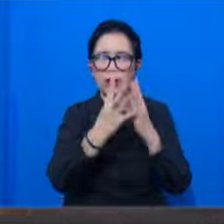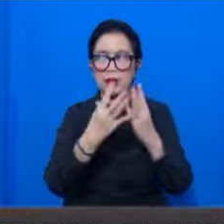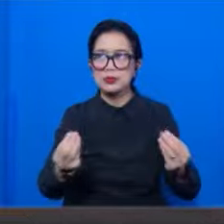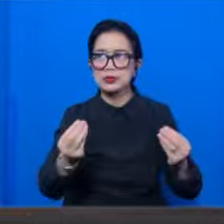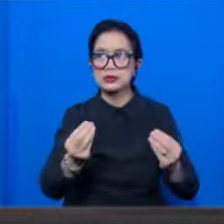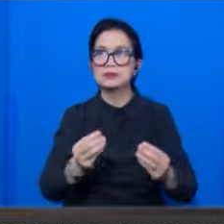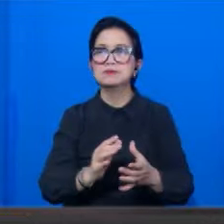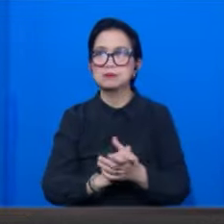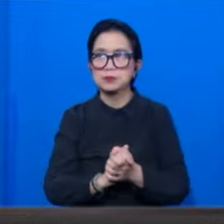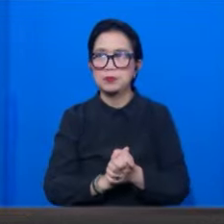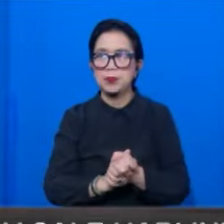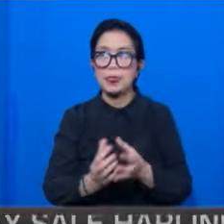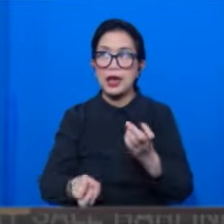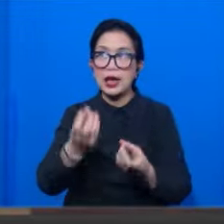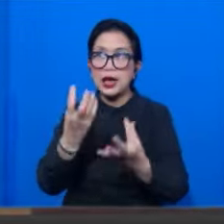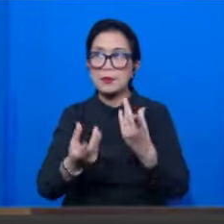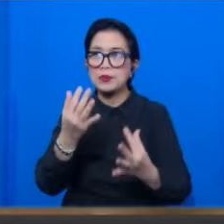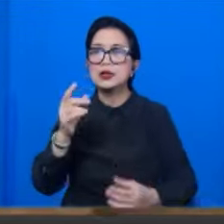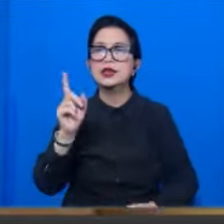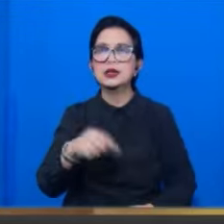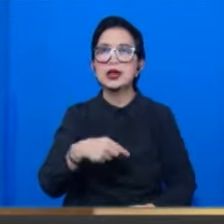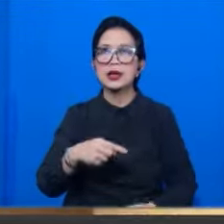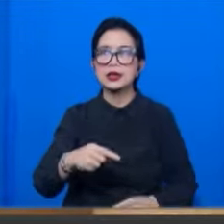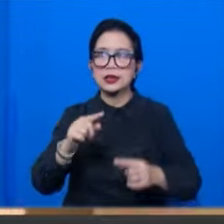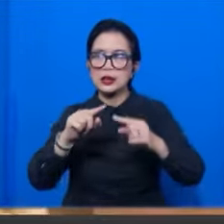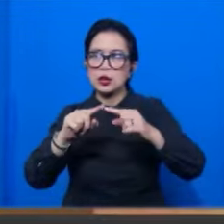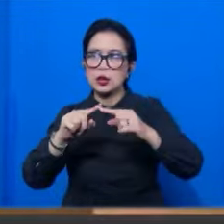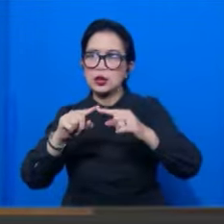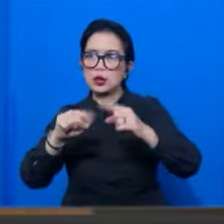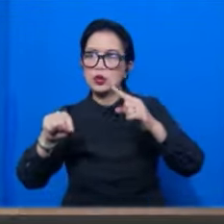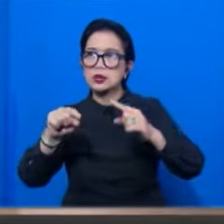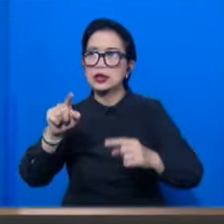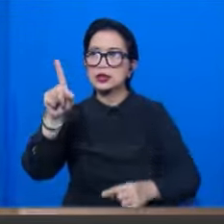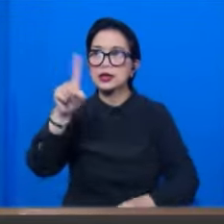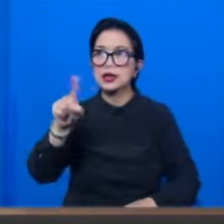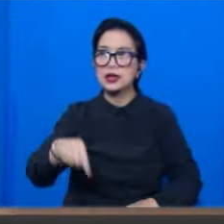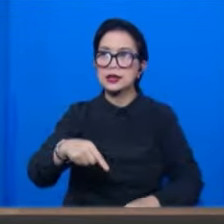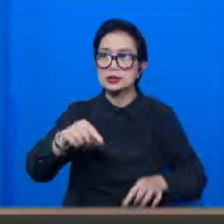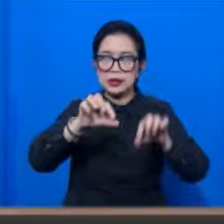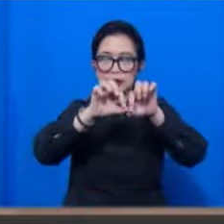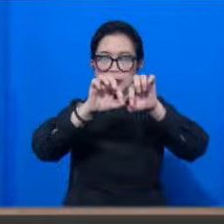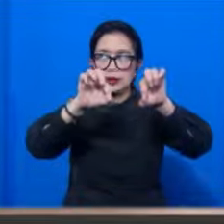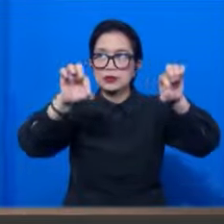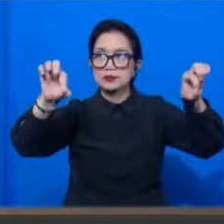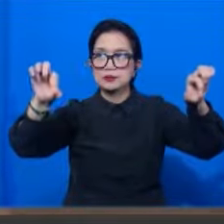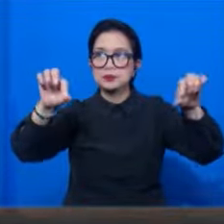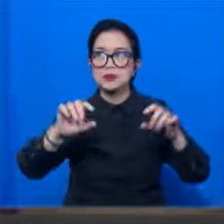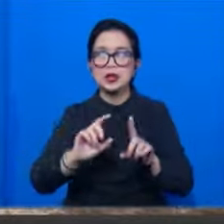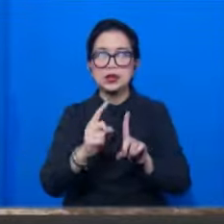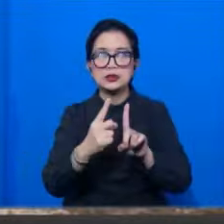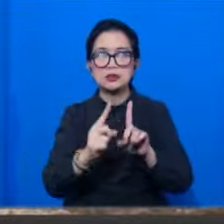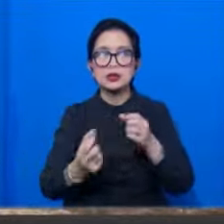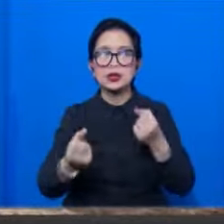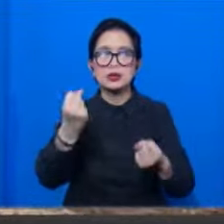Tony Saputra, api berasal dari percikan api korsleting listrik kabel udara. Api berhasil padam setelah 11 unit mobil damkar